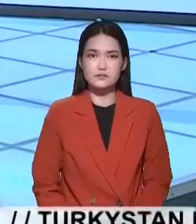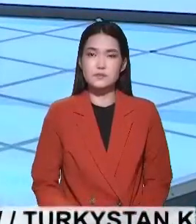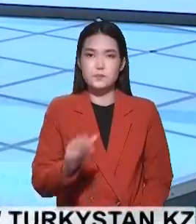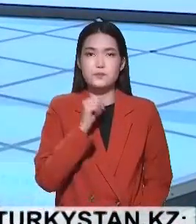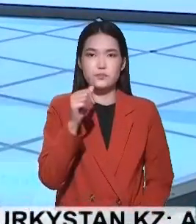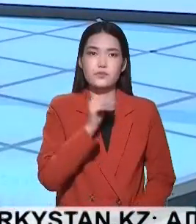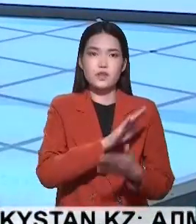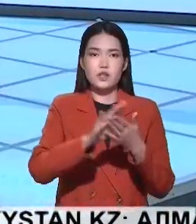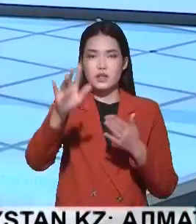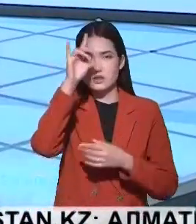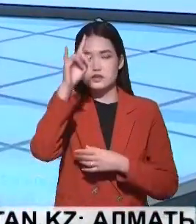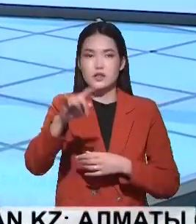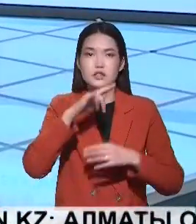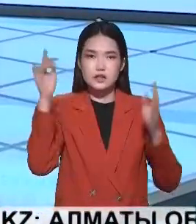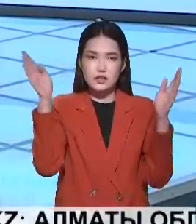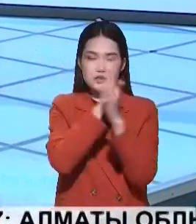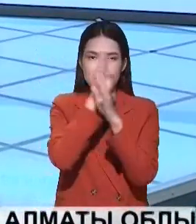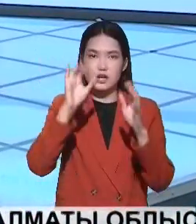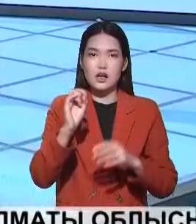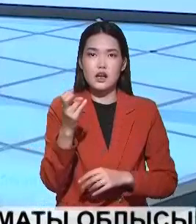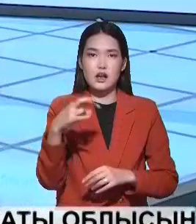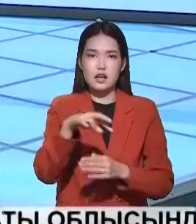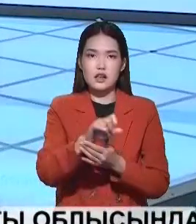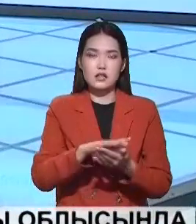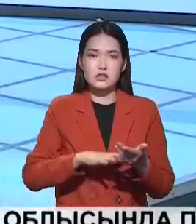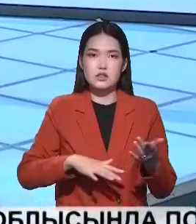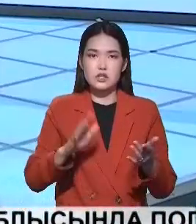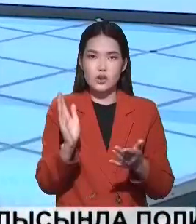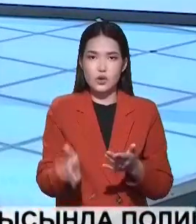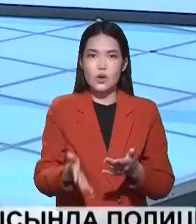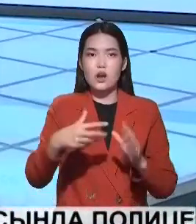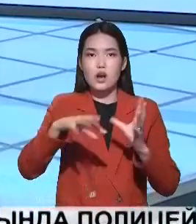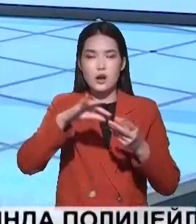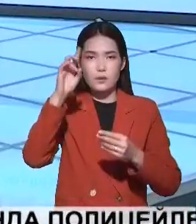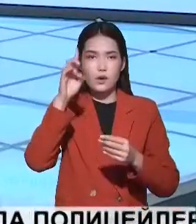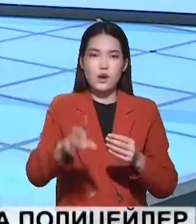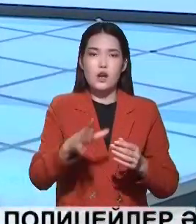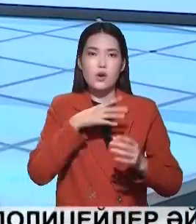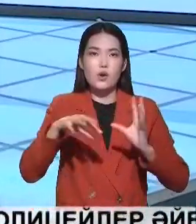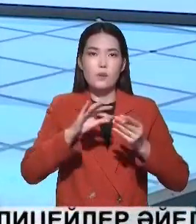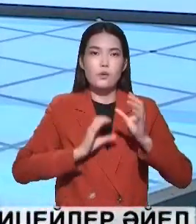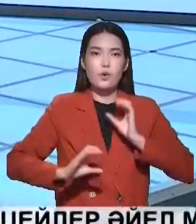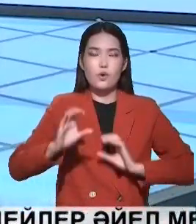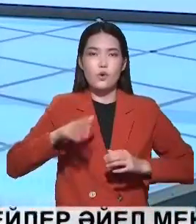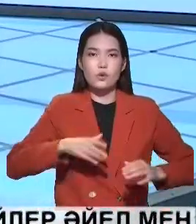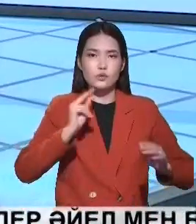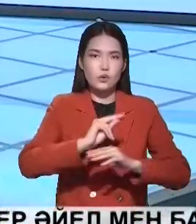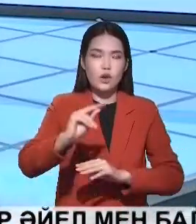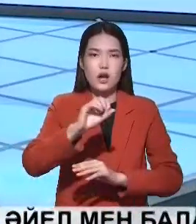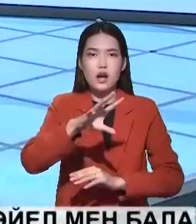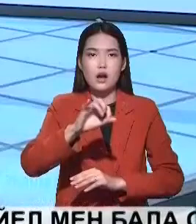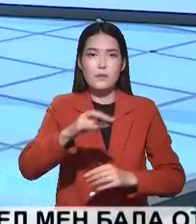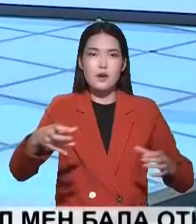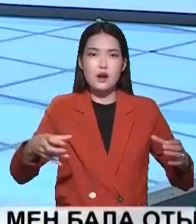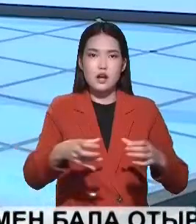Қостанайда таза Қазақстан экологиялық акциясы жалғасын тауып жатыр. Жалпы ұлттық науқанға бұл жолы университет оқытушылары мен Аманат партиясы облысы